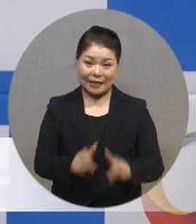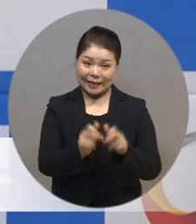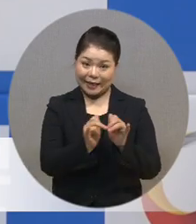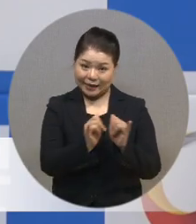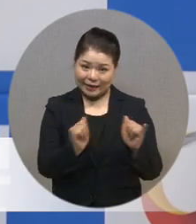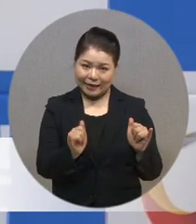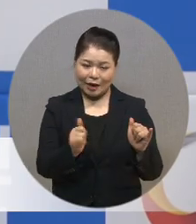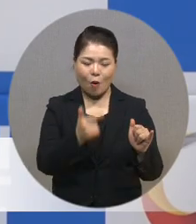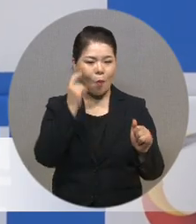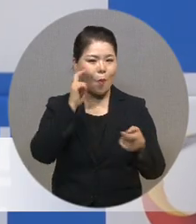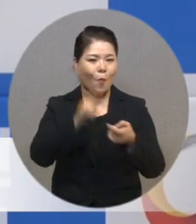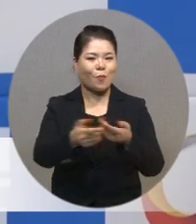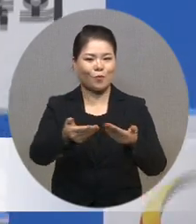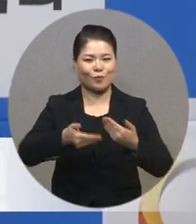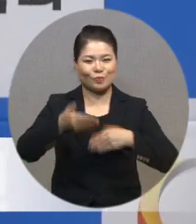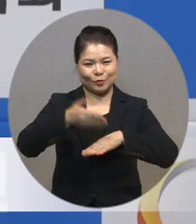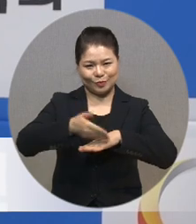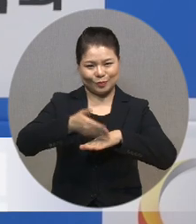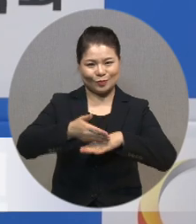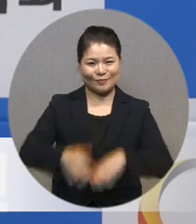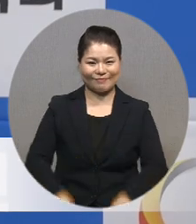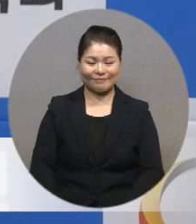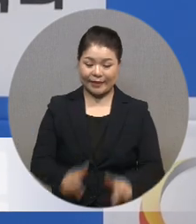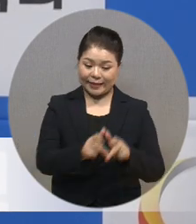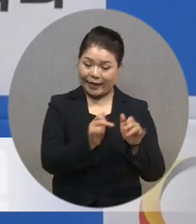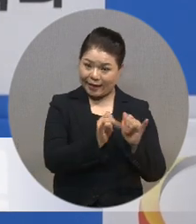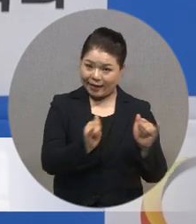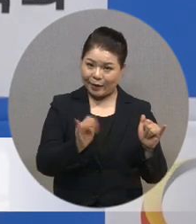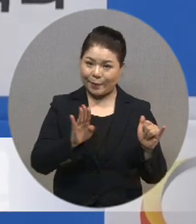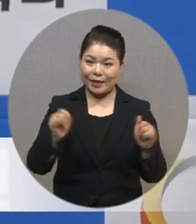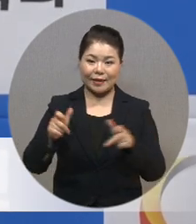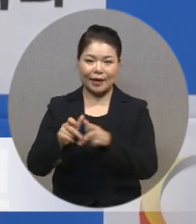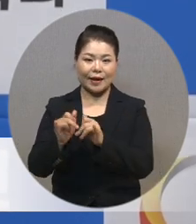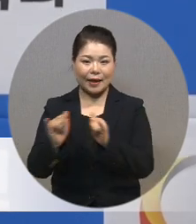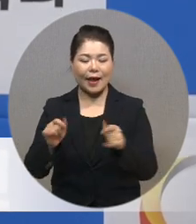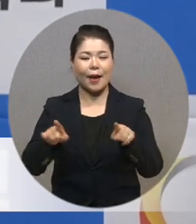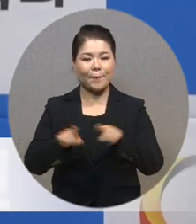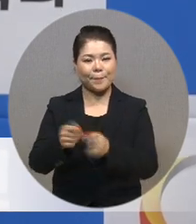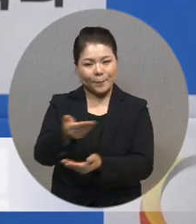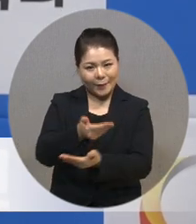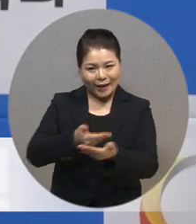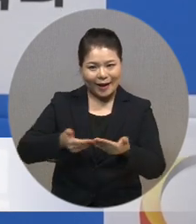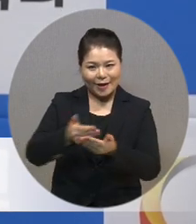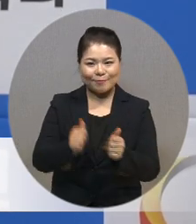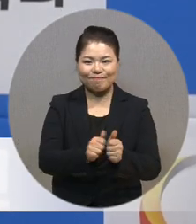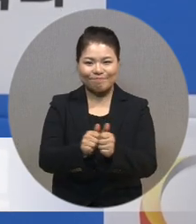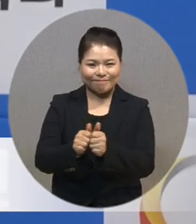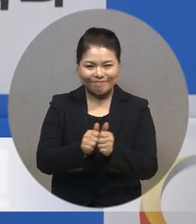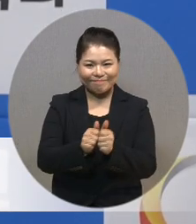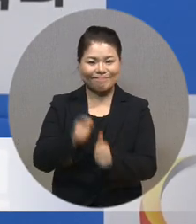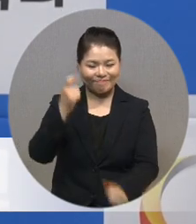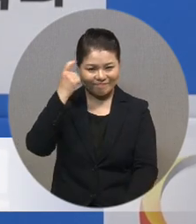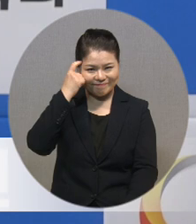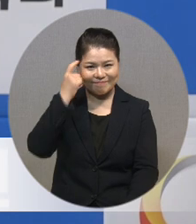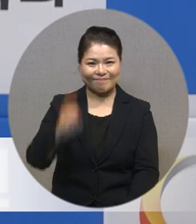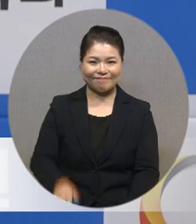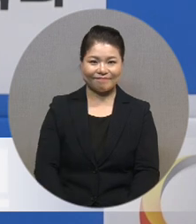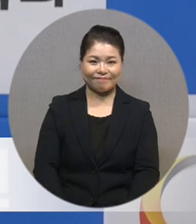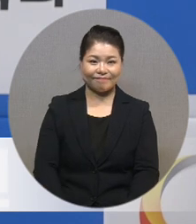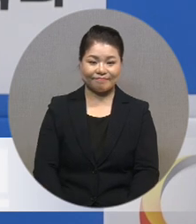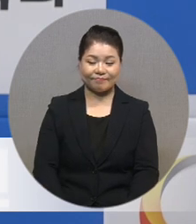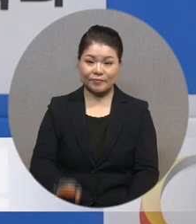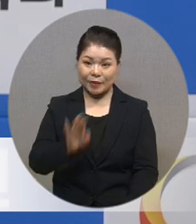관심을 가져주셔서 감사드립니다. 장애인과 비장애인 함께 어울리는 저는 동행이라고 생각합니다.